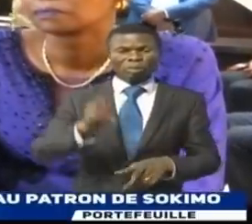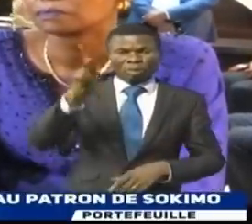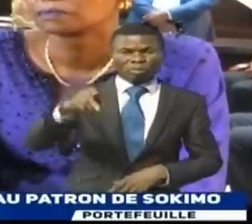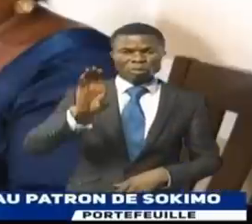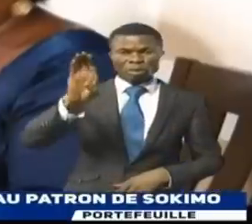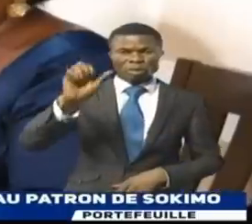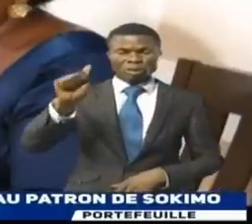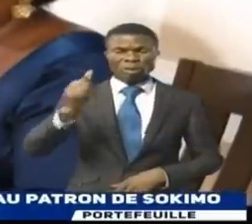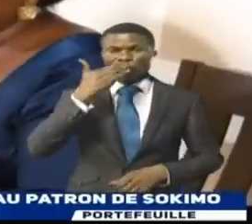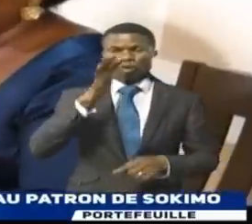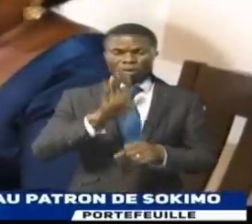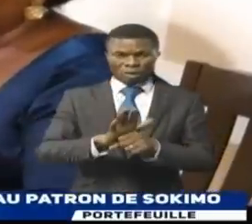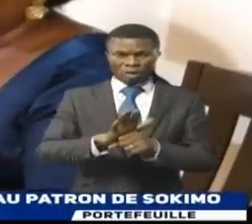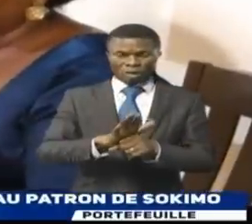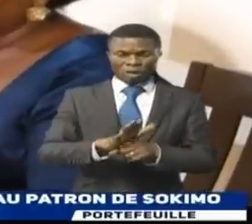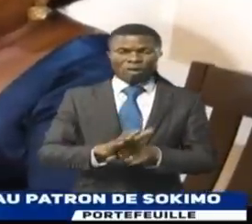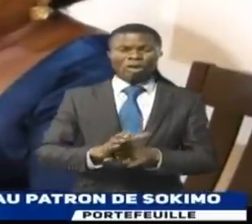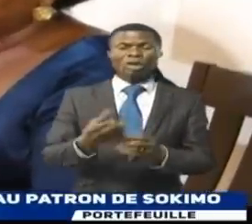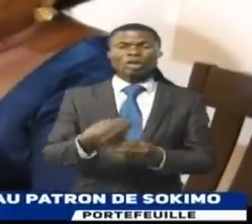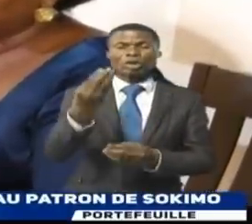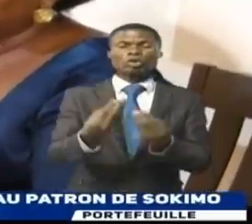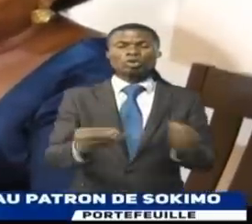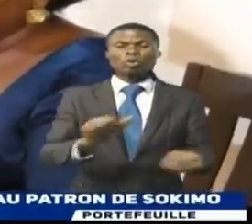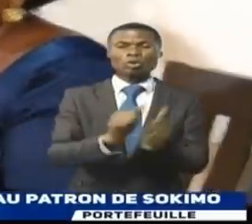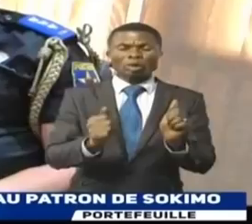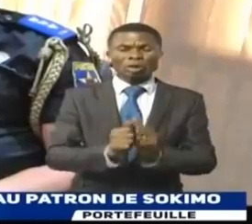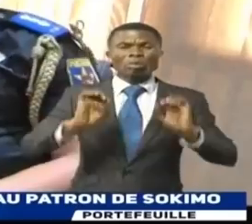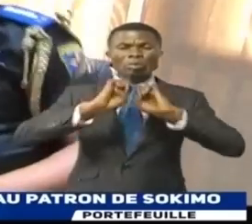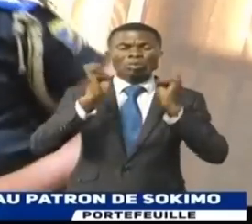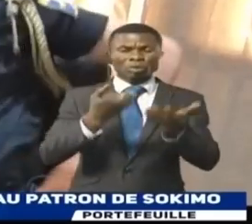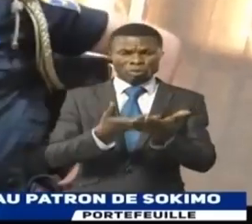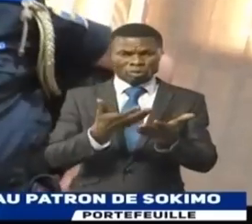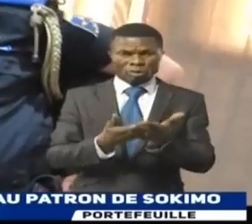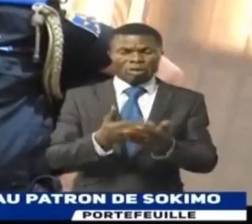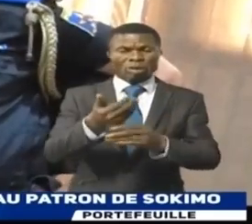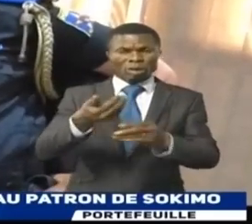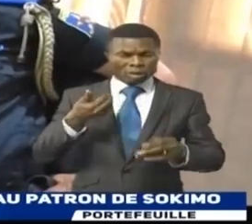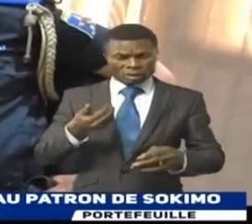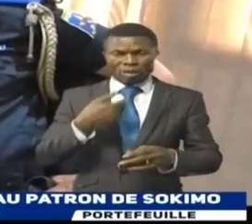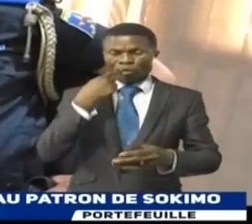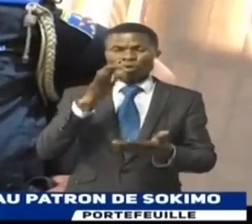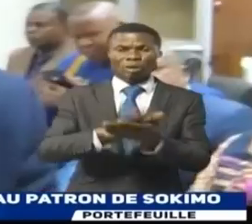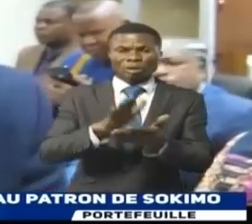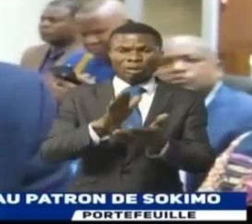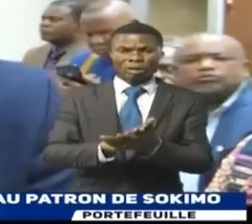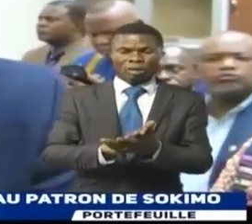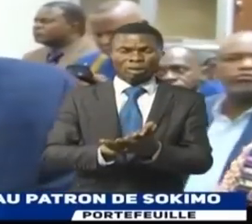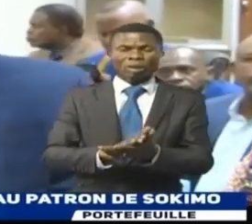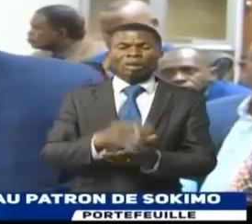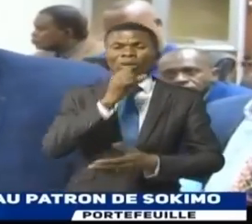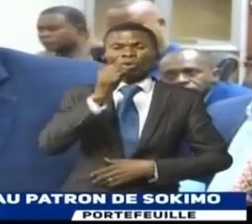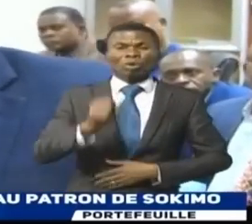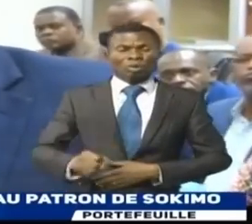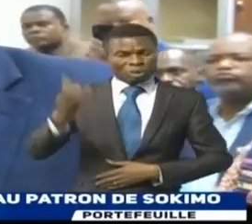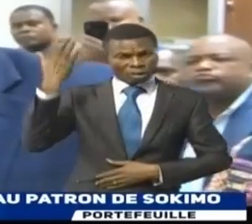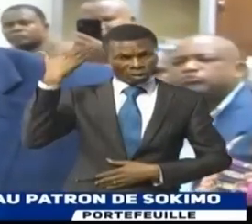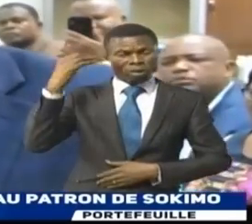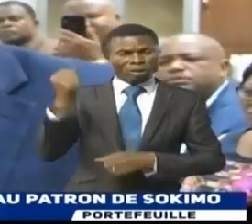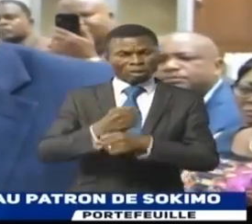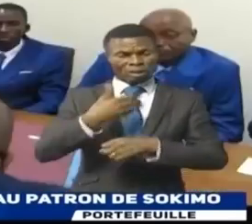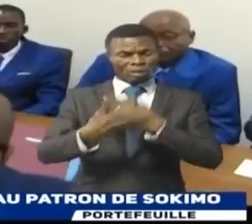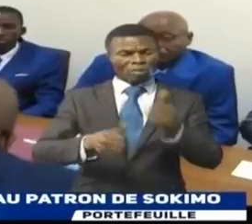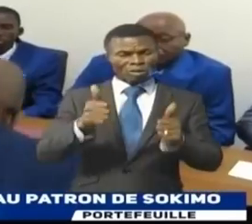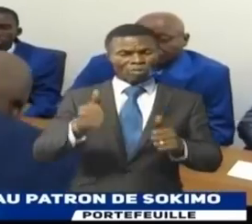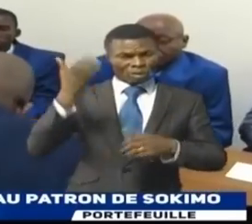ont promis de relever les défis de redressement de la dite entreprise avant de féliciter leurs prédécesseurs pour le travail